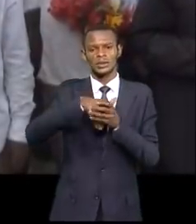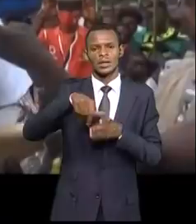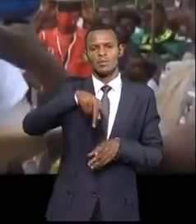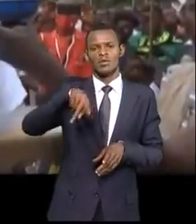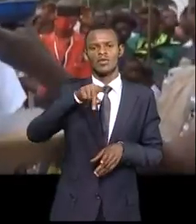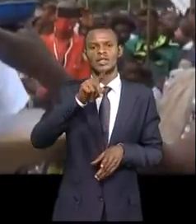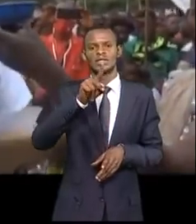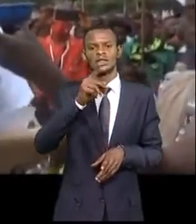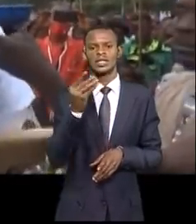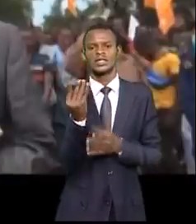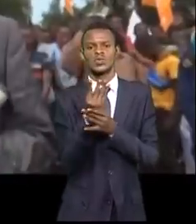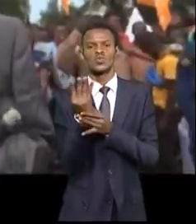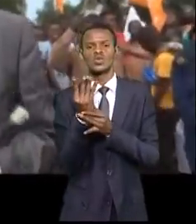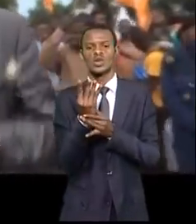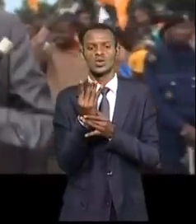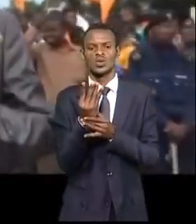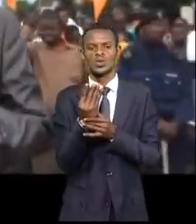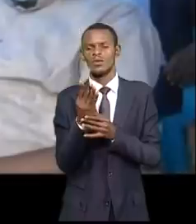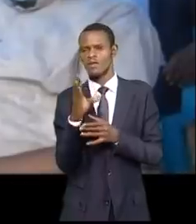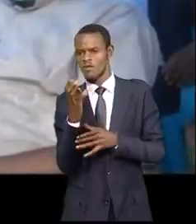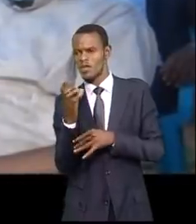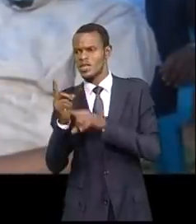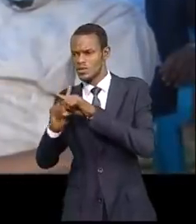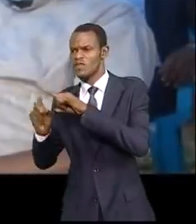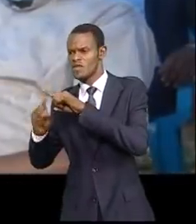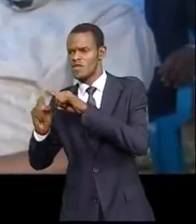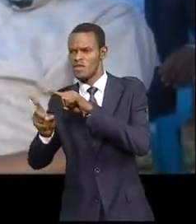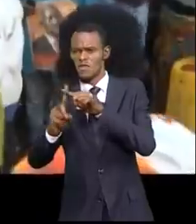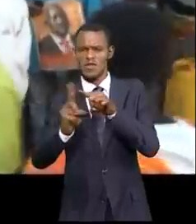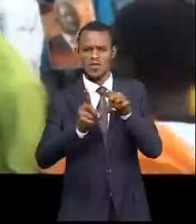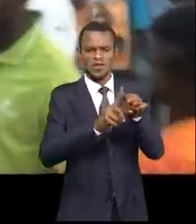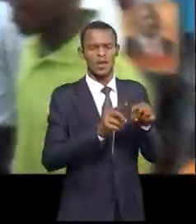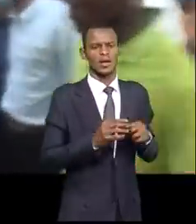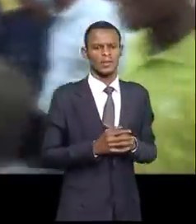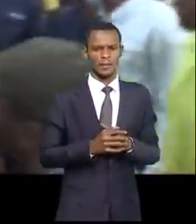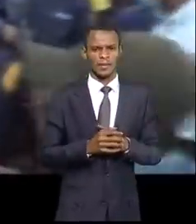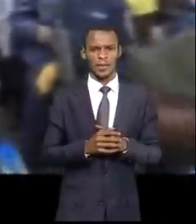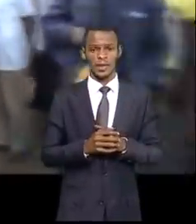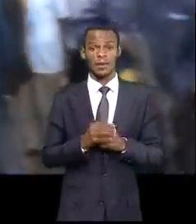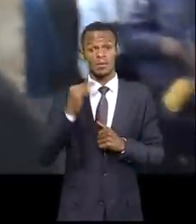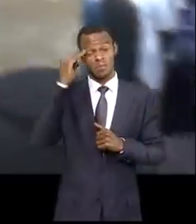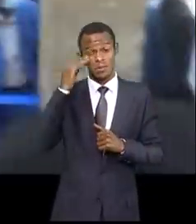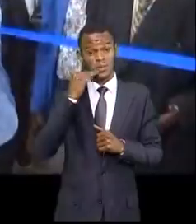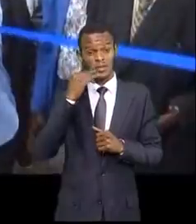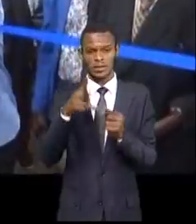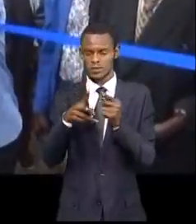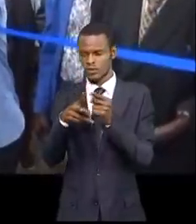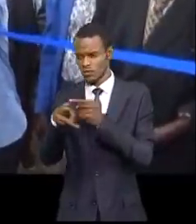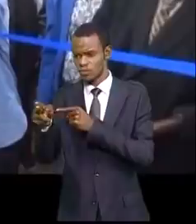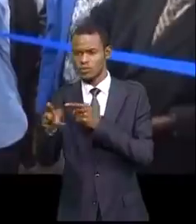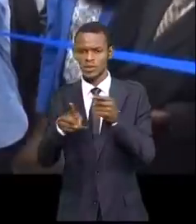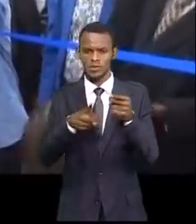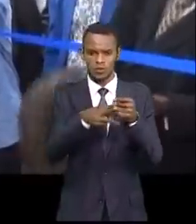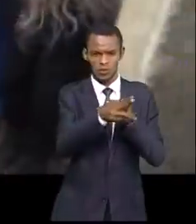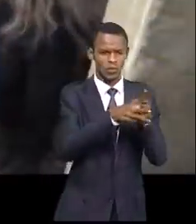suivi des abats vanga et douma dans les territoires des boulons gouye gui mukulu combo a inauguré plusieurs réseaux